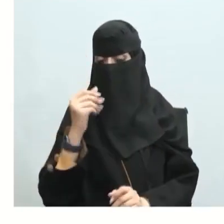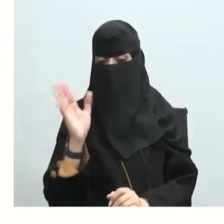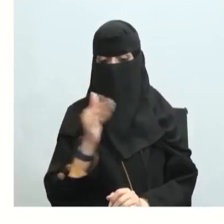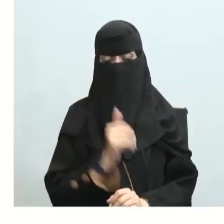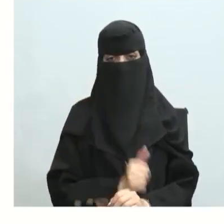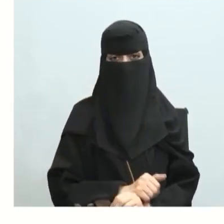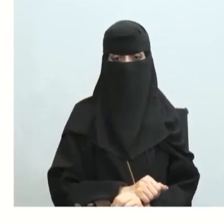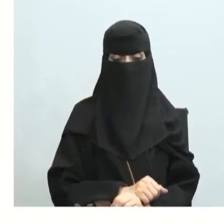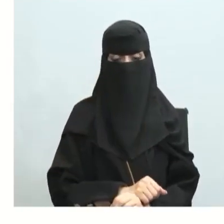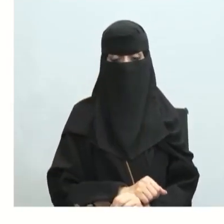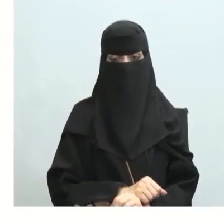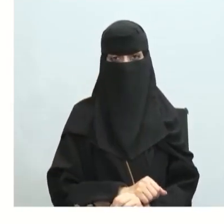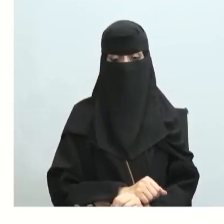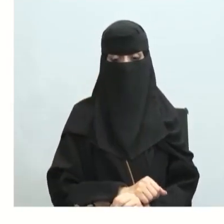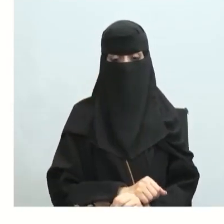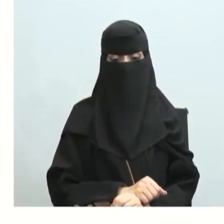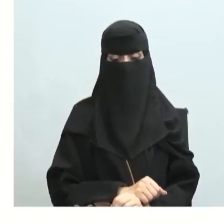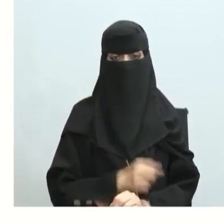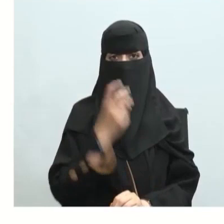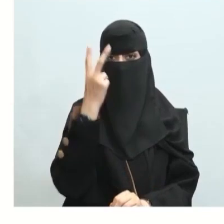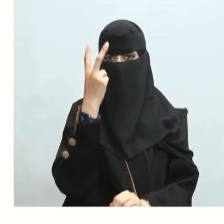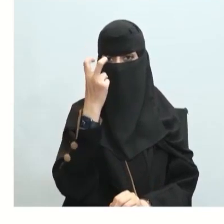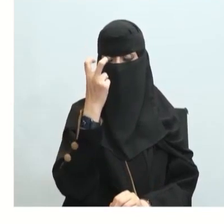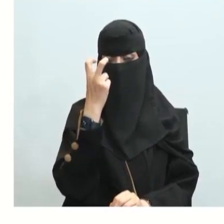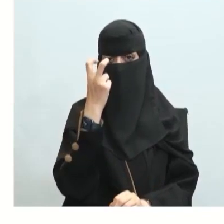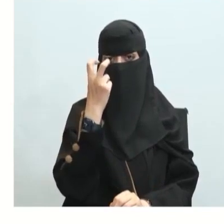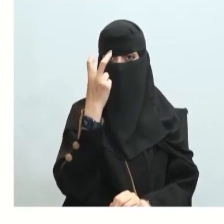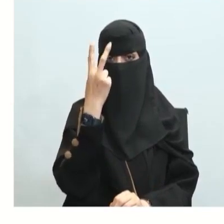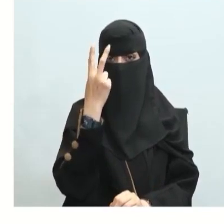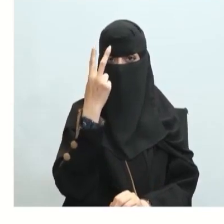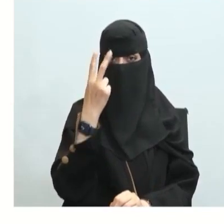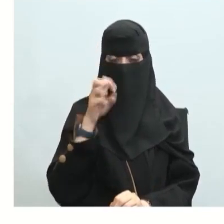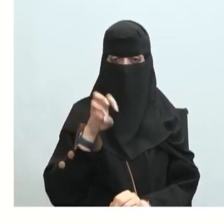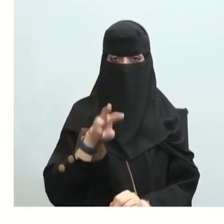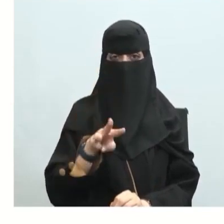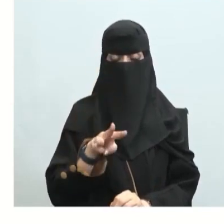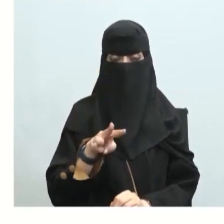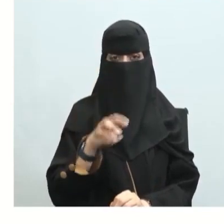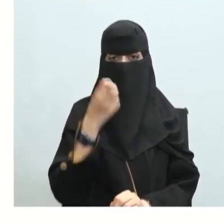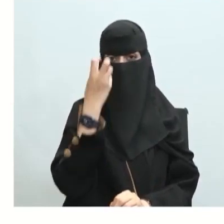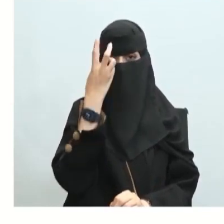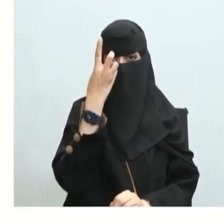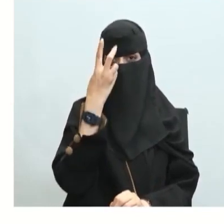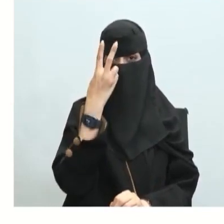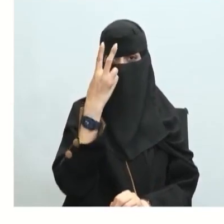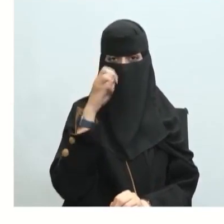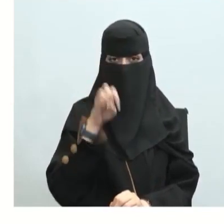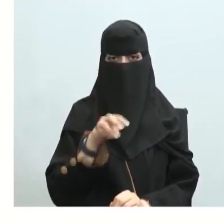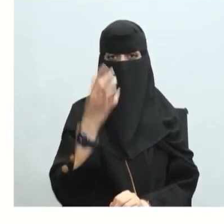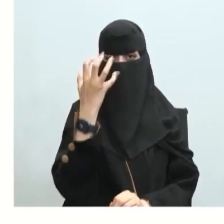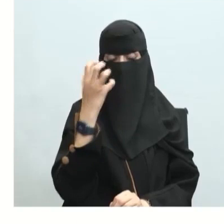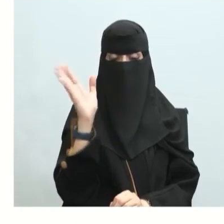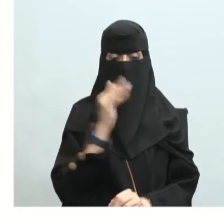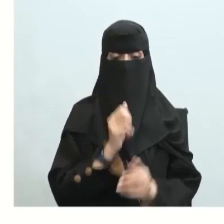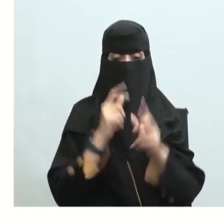سعر هذه الثلاجه كيف يستطيع الحصول عليها مثلا ب 2500 ريال هنا ستذكر الصوره